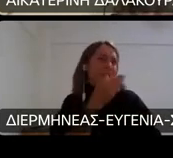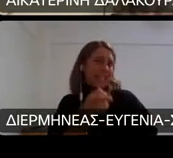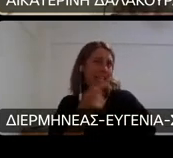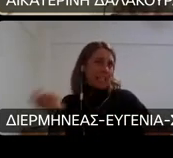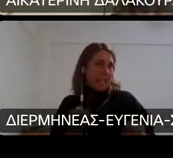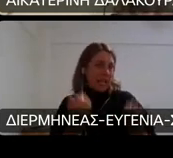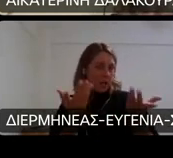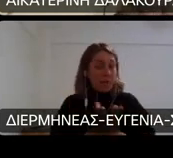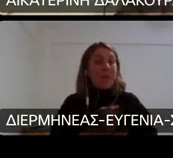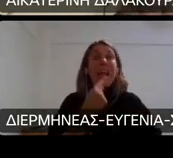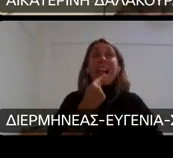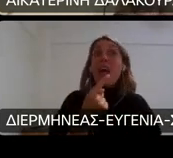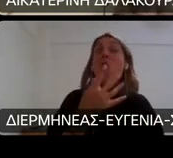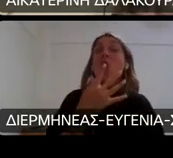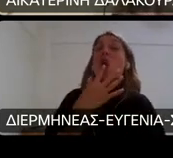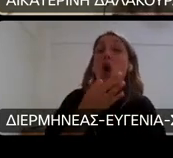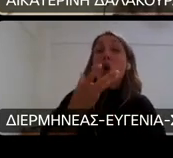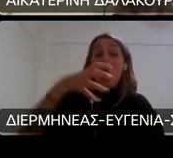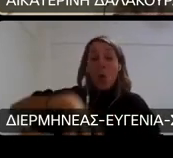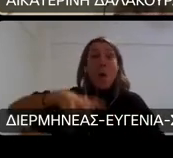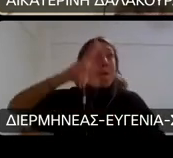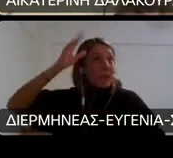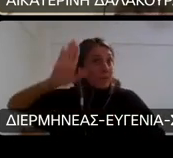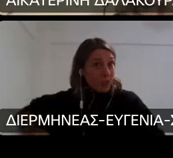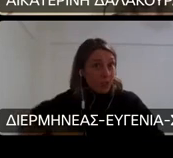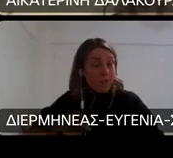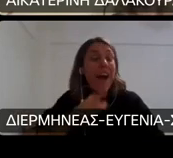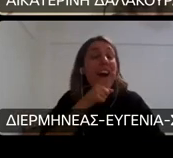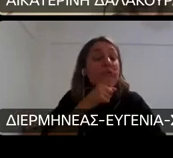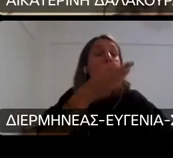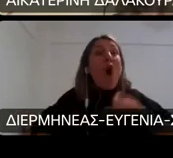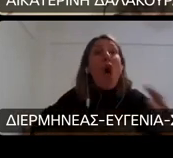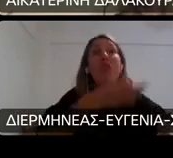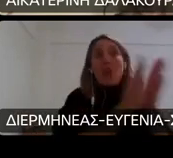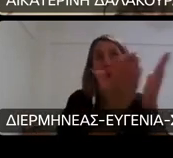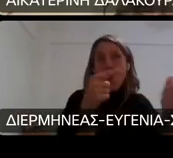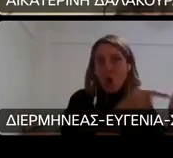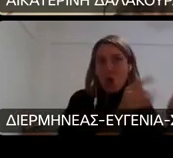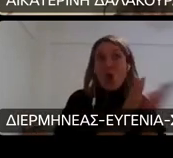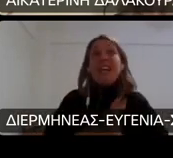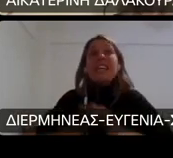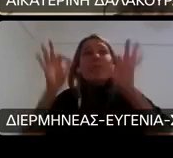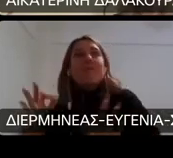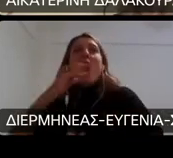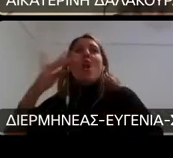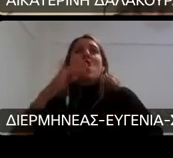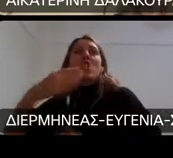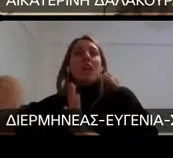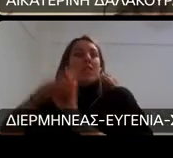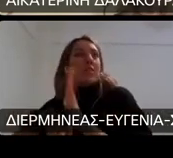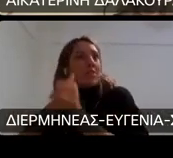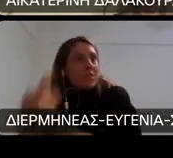στο Πανεπιστήμιο Κρήτης, με βάση τον οδηγό αυτών, δεν προτείνει συγκεκριμένη γλωσσική πολιτική. Παραθέτει τις υφιστάμενες στη